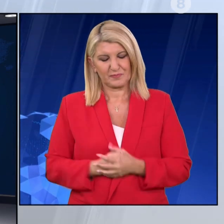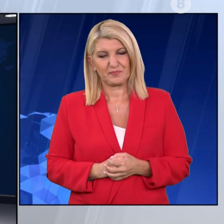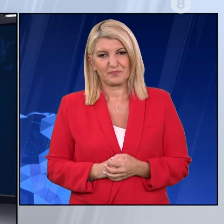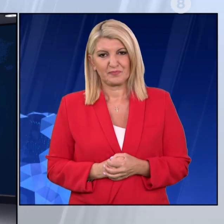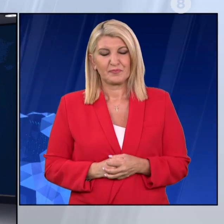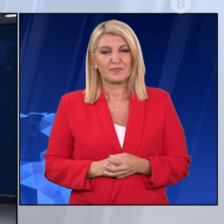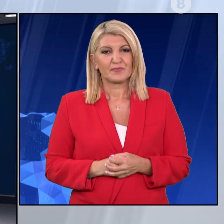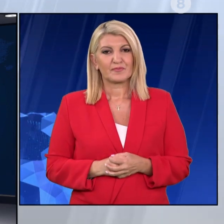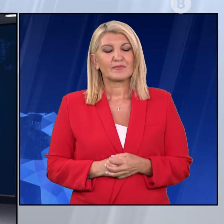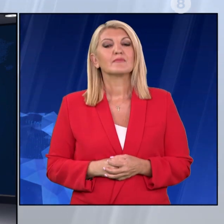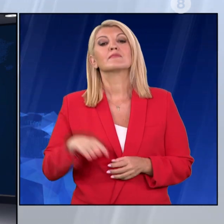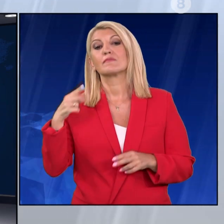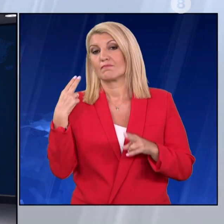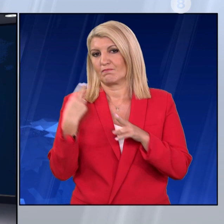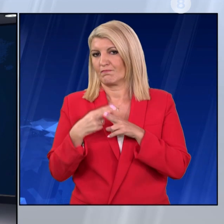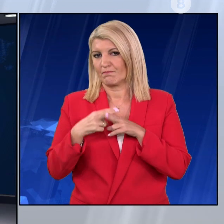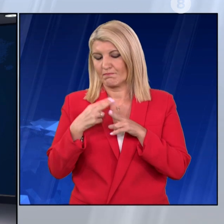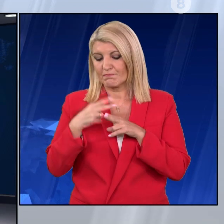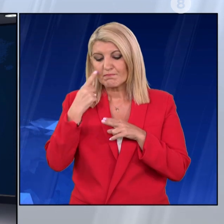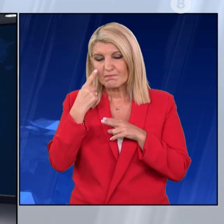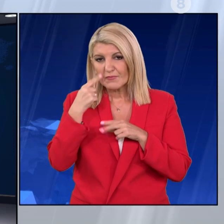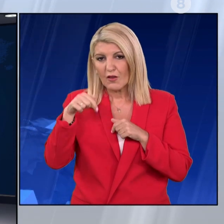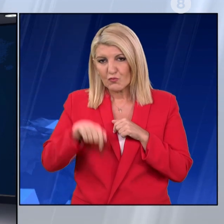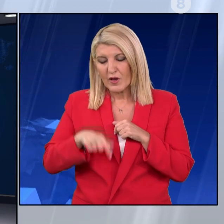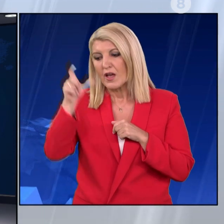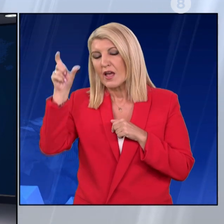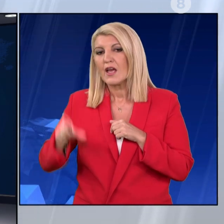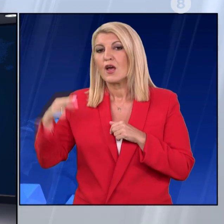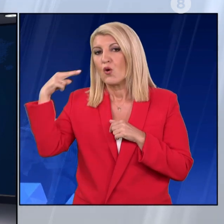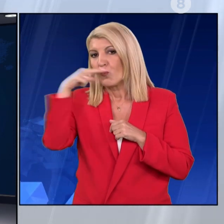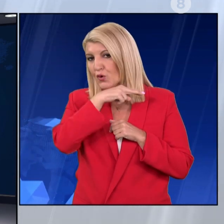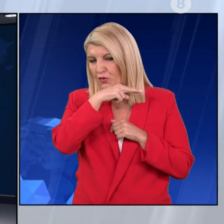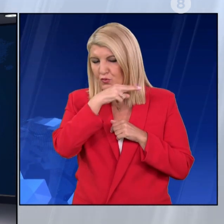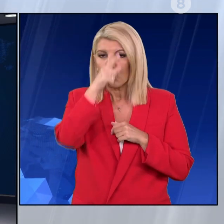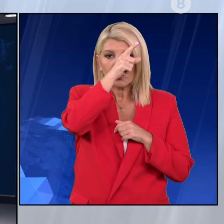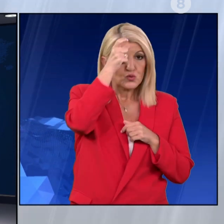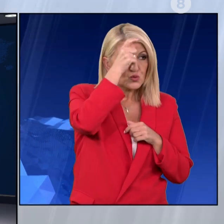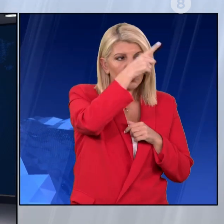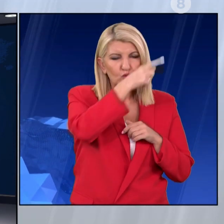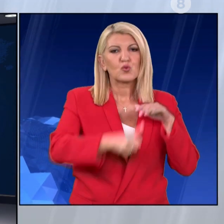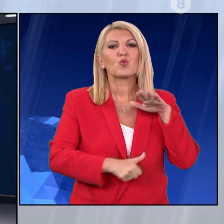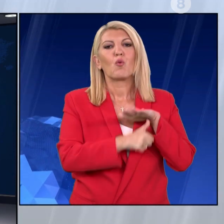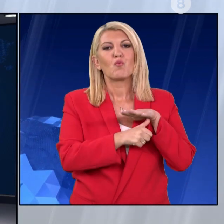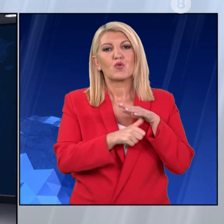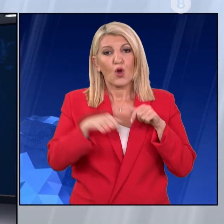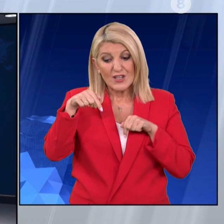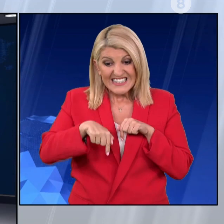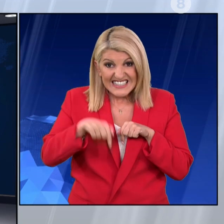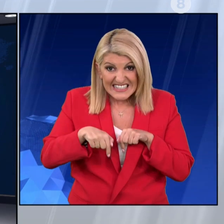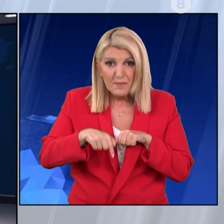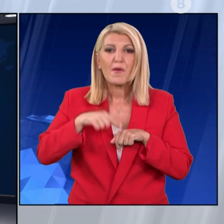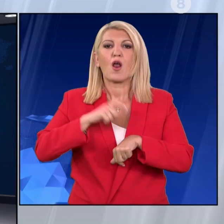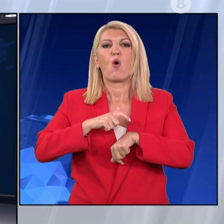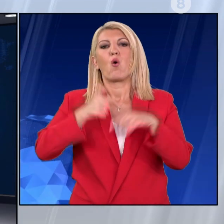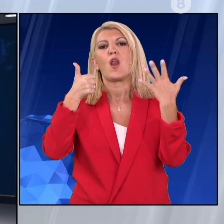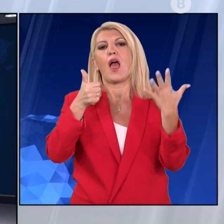channel κρίσιμο θεωρείται το τατ του έλληνα πρωθυπουργού με τον τούρκο πρόεδρο που θα πραγματοποιηθεί σήμερα στις 6:00 το απόγευμα